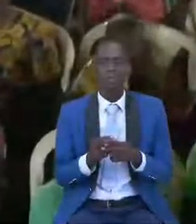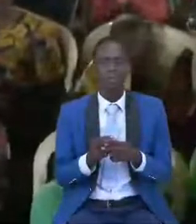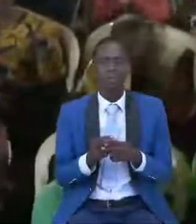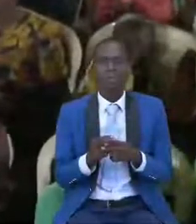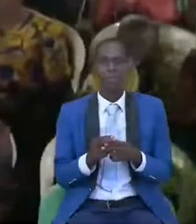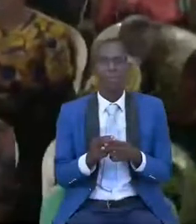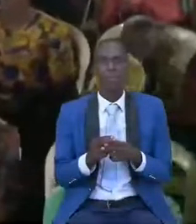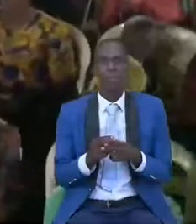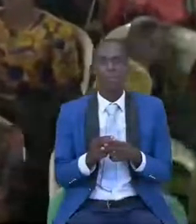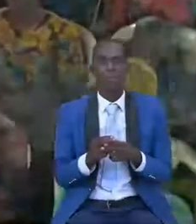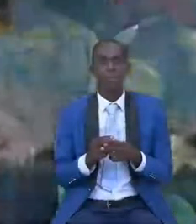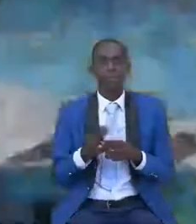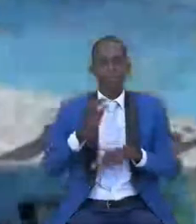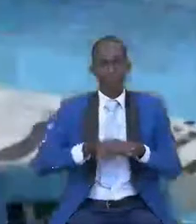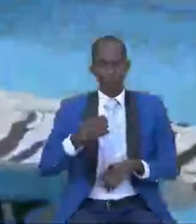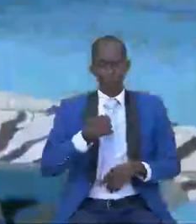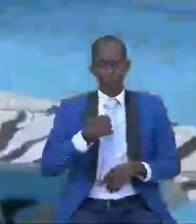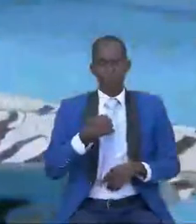nom de Jésus.